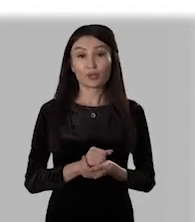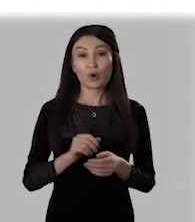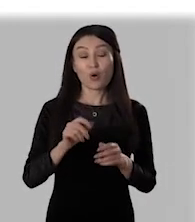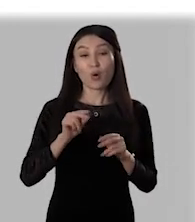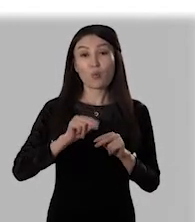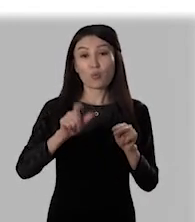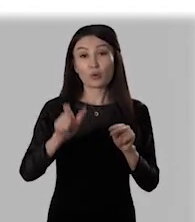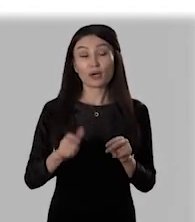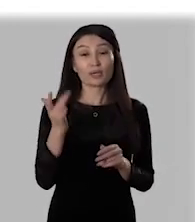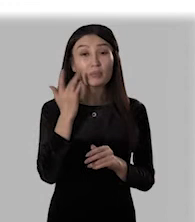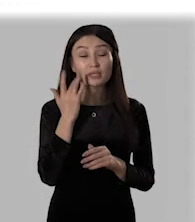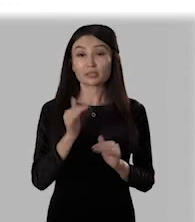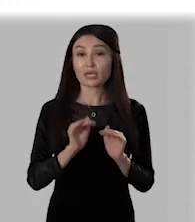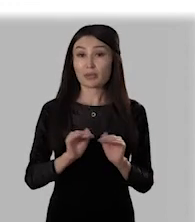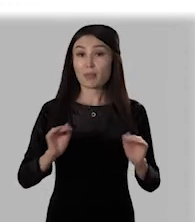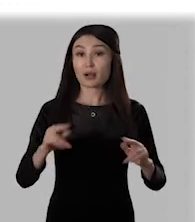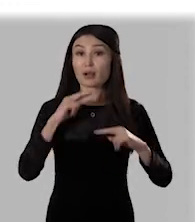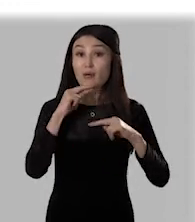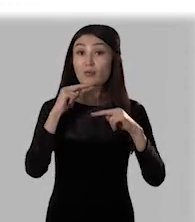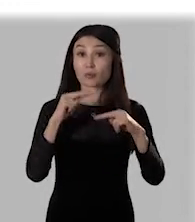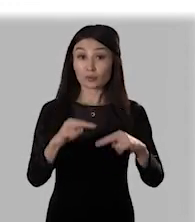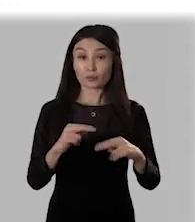Мугалим ар дайым балага көңүл бурат.